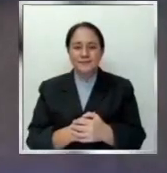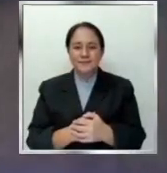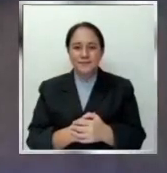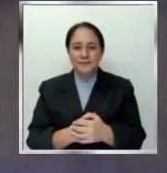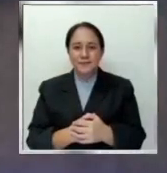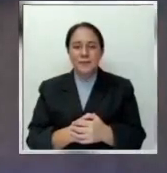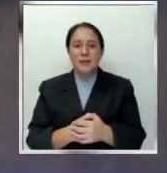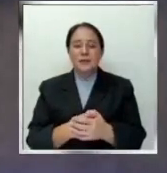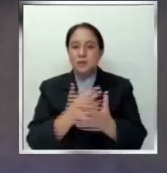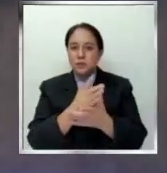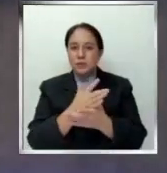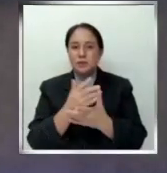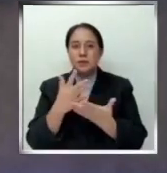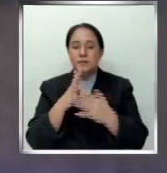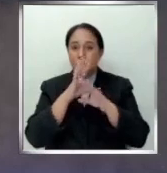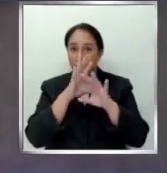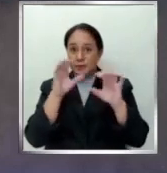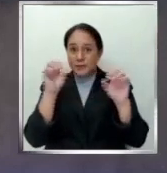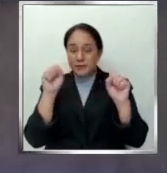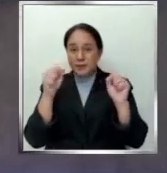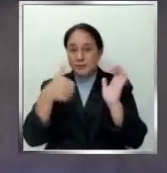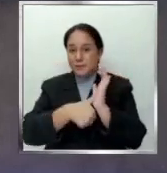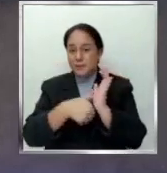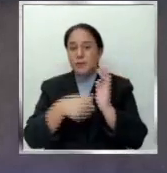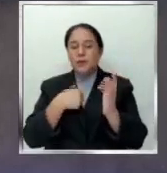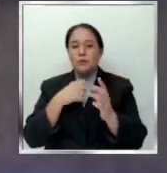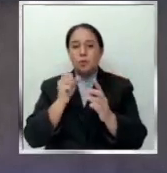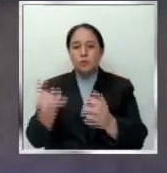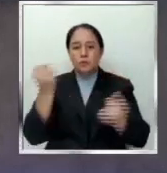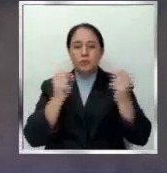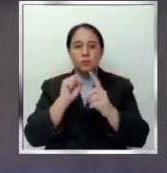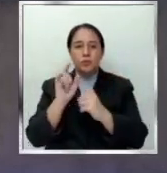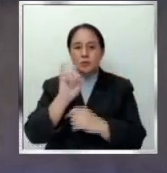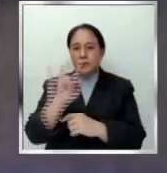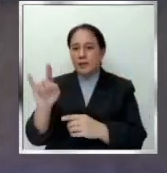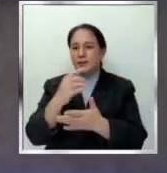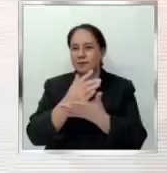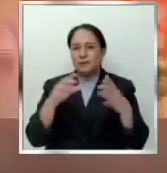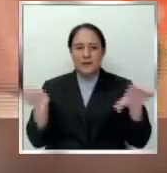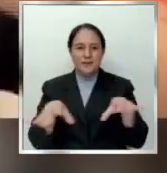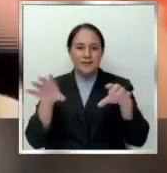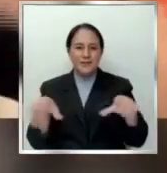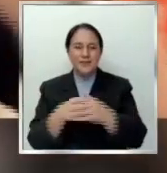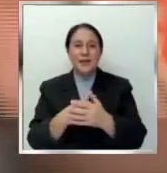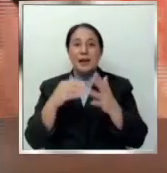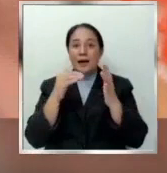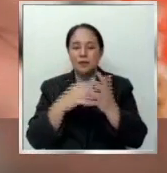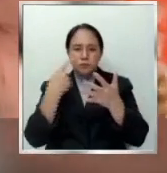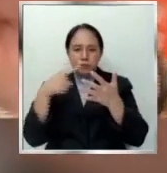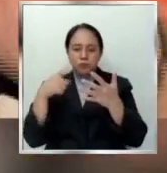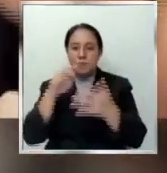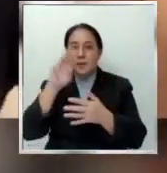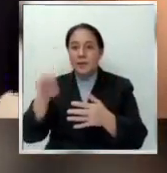Ibinahagi po ng ilang presidential aspirants sa kani-kanilang social media ang ilan sa kanilang mga aktibidad. Muling ininspeksyon po ni Manila Mayor